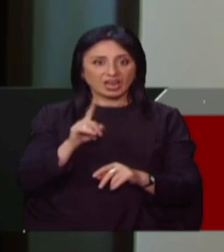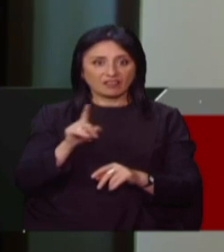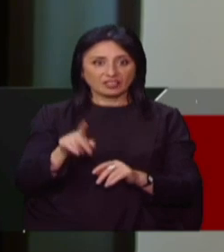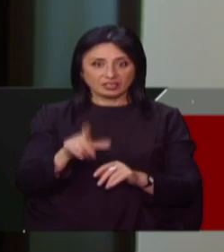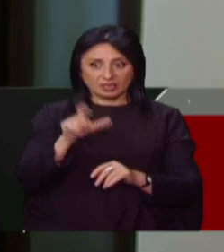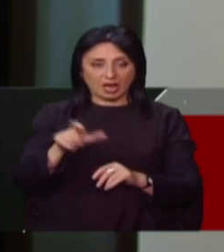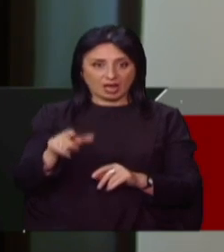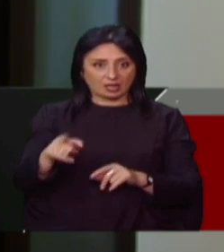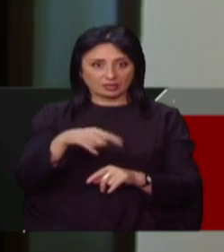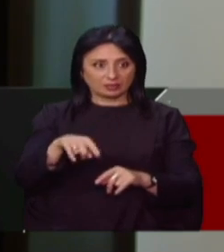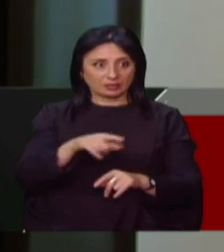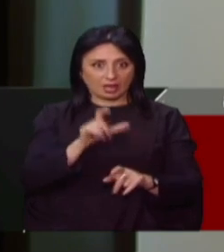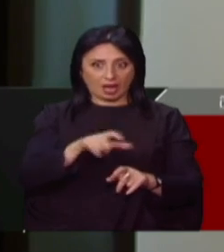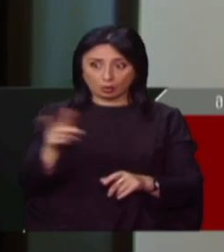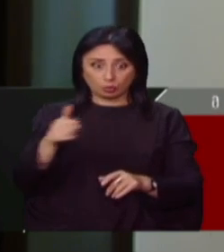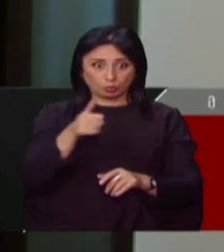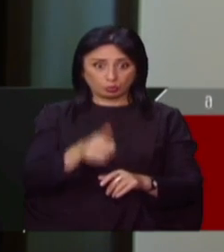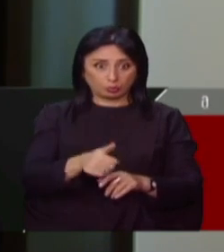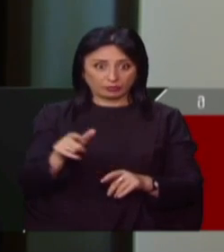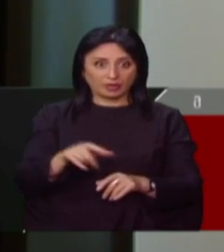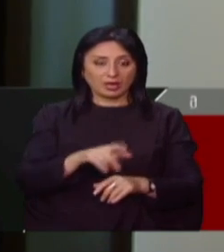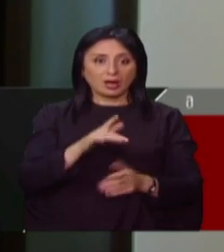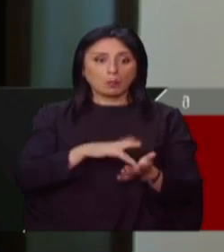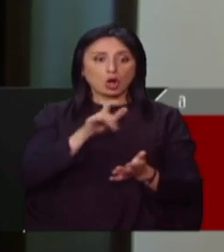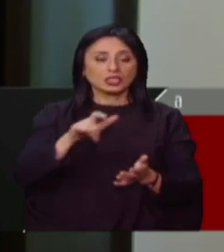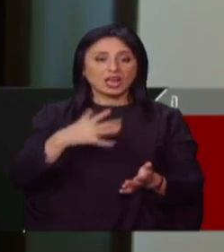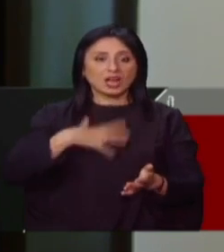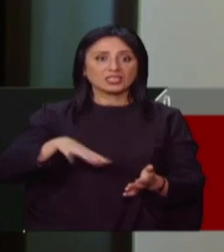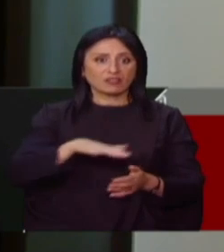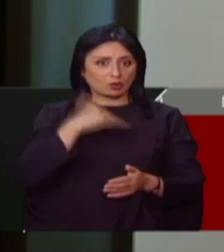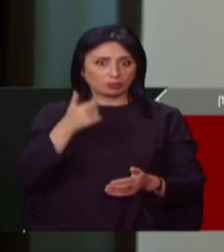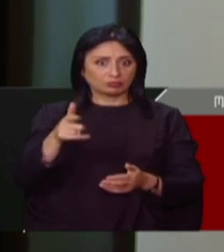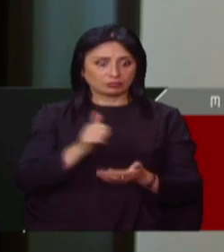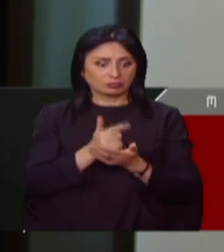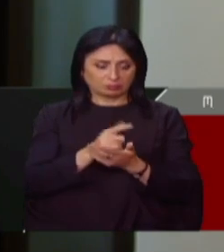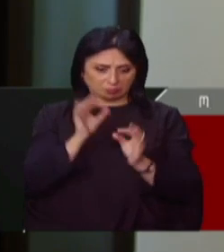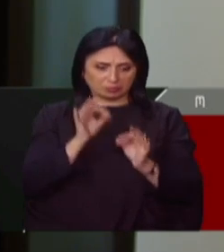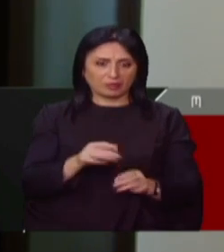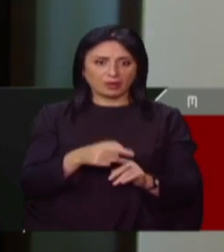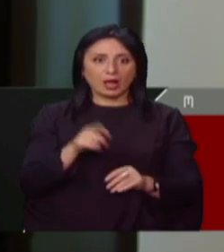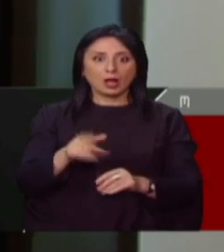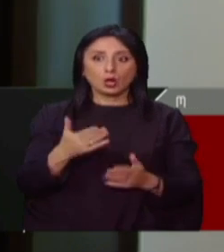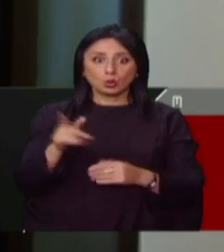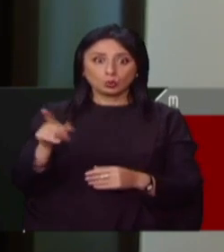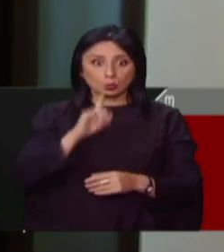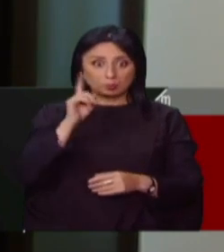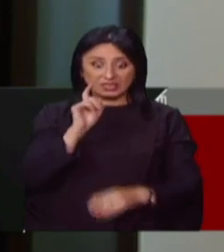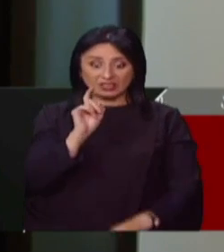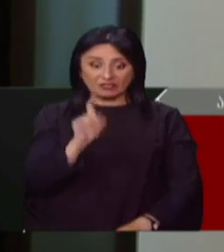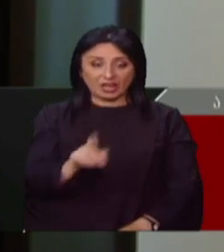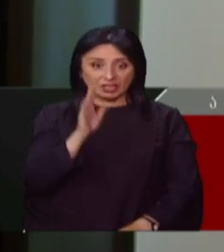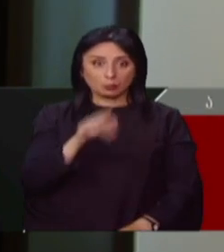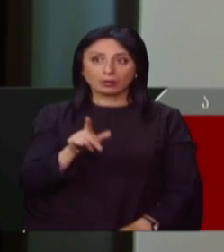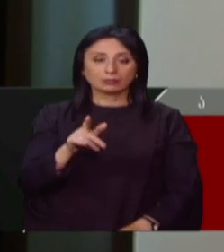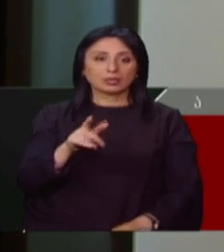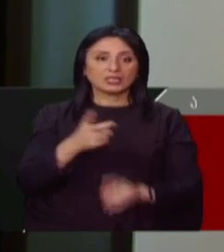ამომრჩეველს, იმიტომ რომ ეს საქართველოს მოსახლეობის აბსოლუტური უმრავლესობის დაკვეთაა, რომ ჩვენ ეს კანონპროექტი მივიღოთ, ხოლო თუ ისინი მწვანე ღილაკს ხელს დააჭერენ,